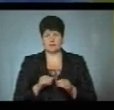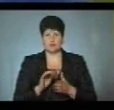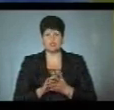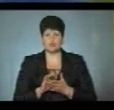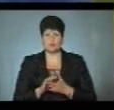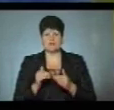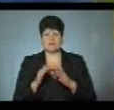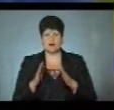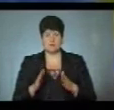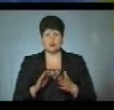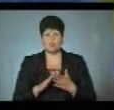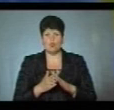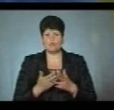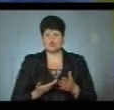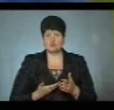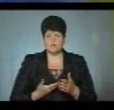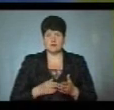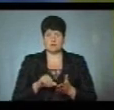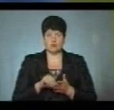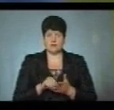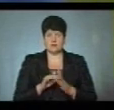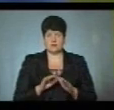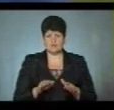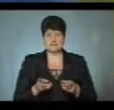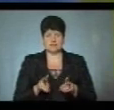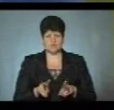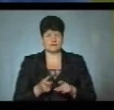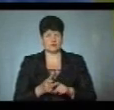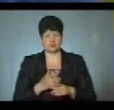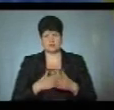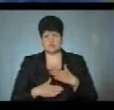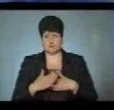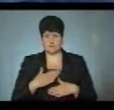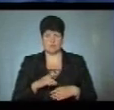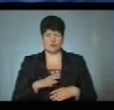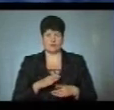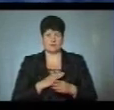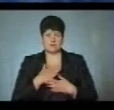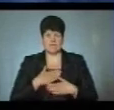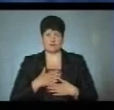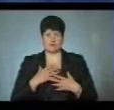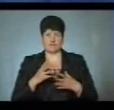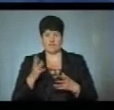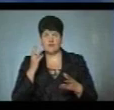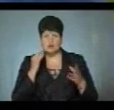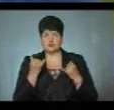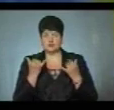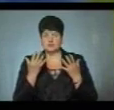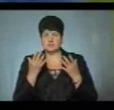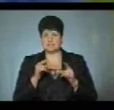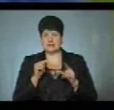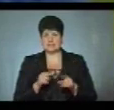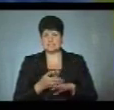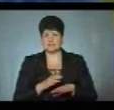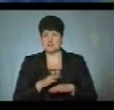з табором, з умовами проживання, перебування дітей. Я залишився дуже задоволений і приємно вражений, що в сьогоднішній такий складний час